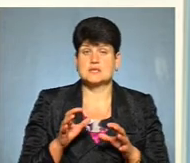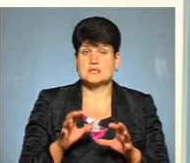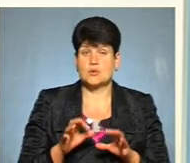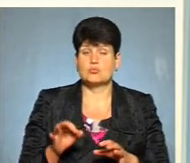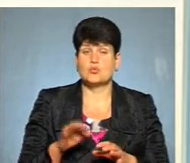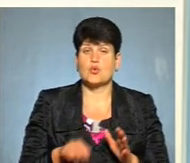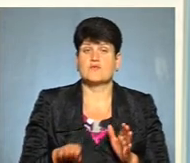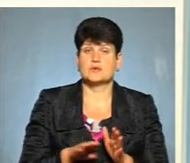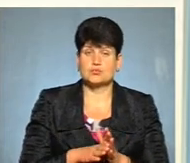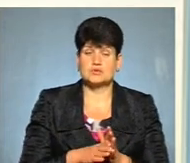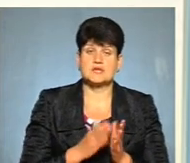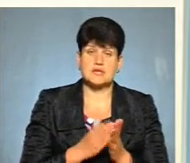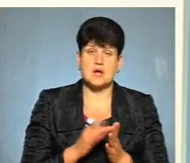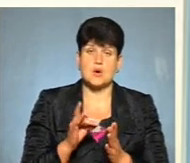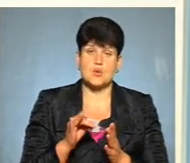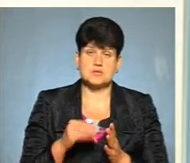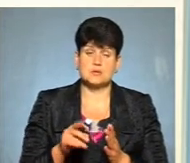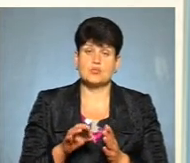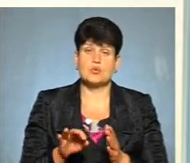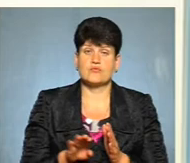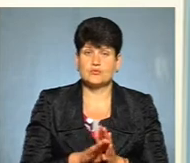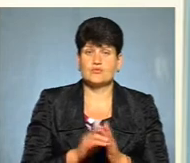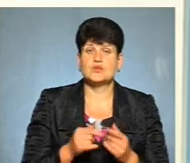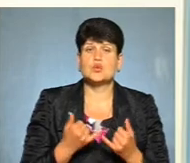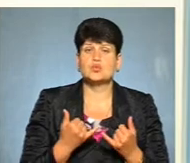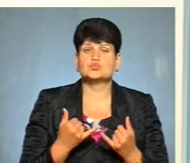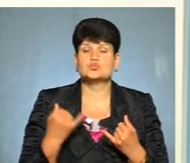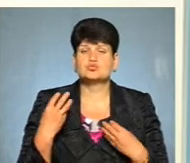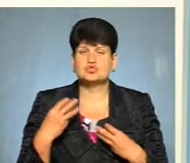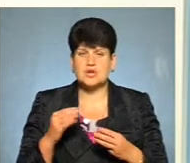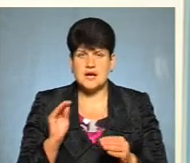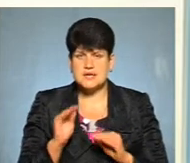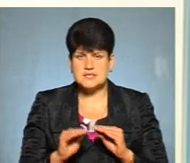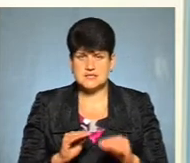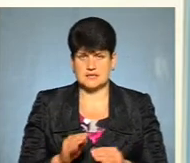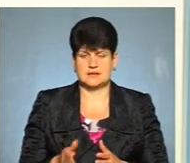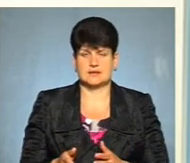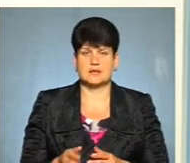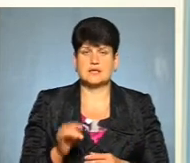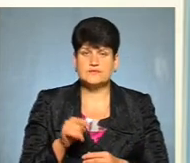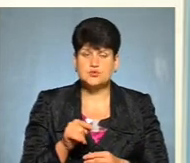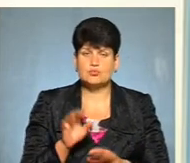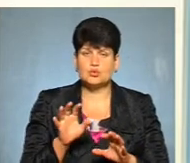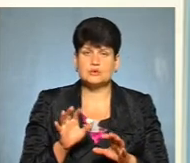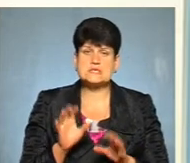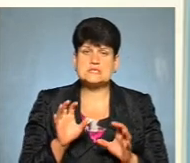про розділ про відпустки. Тобто він осучаснений. І саме цей Кодекс законів